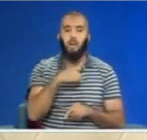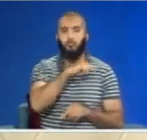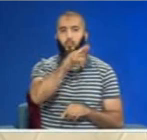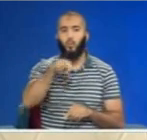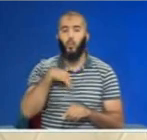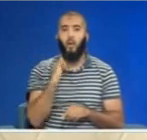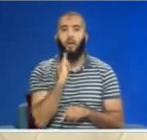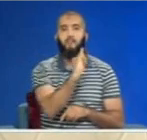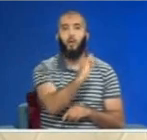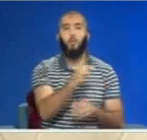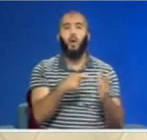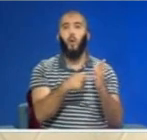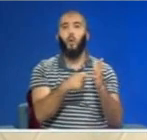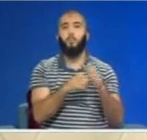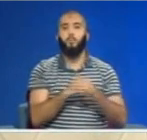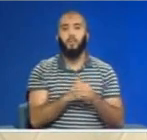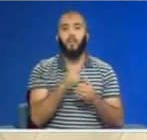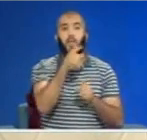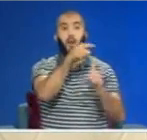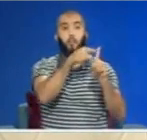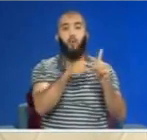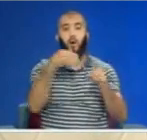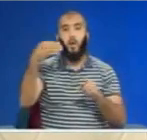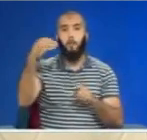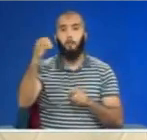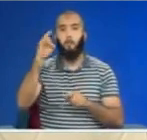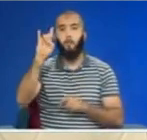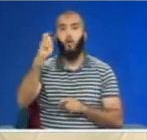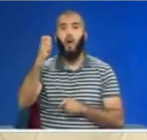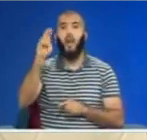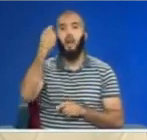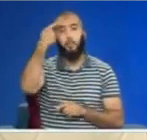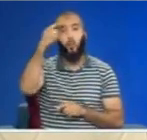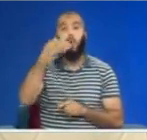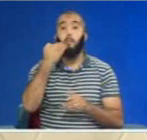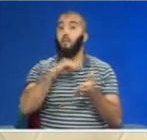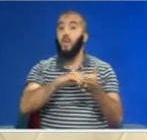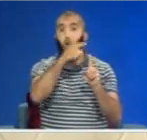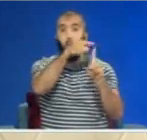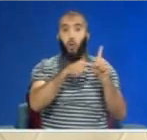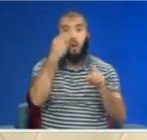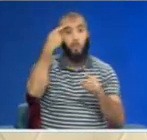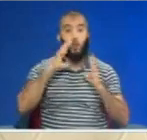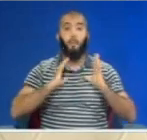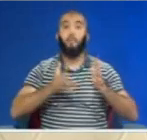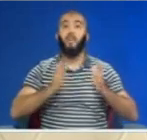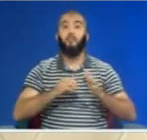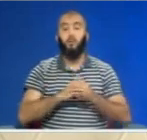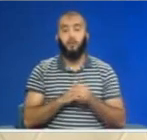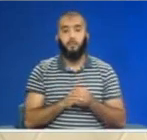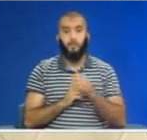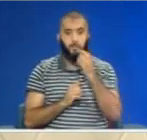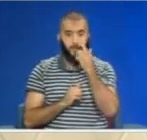في الشهر المحرم هو أفضل الشهور لصيام النفل، صيام تطوع عموما يعني الشهر